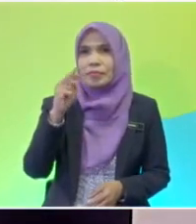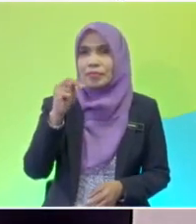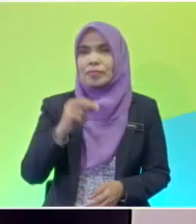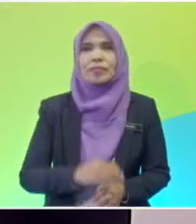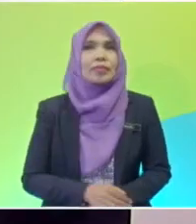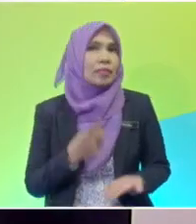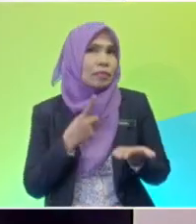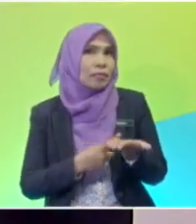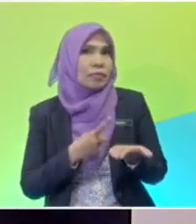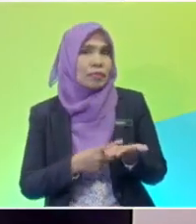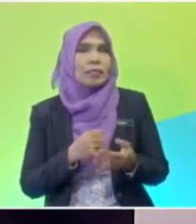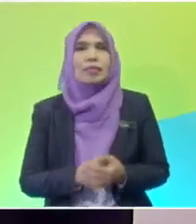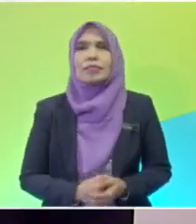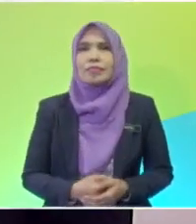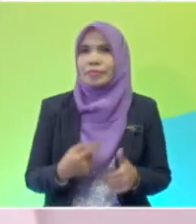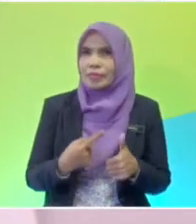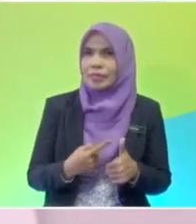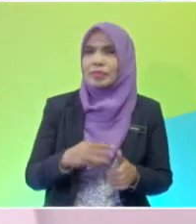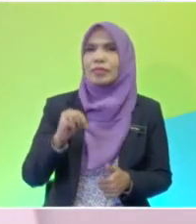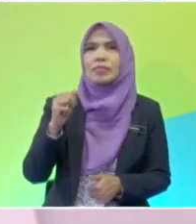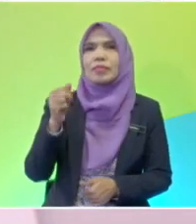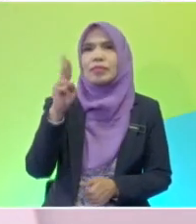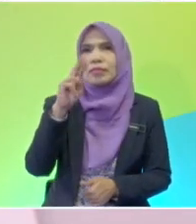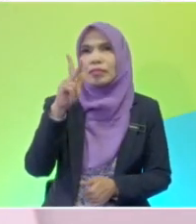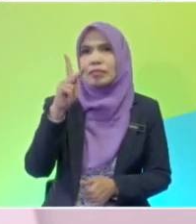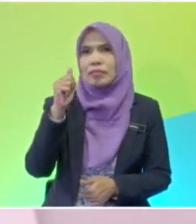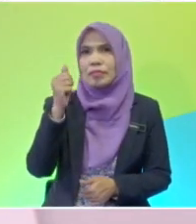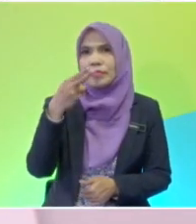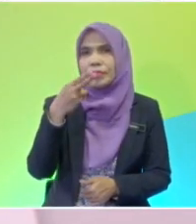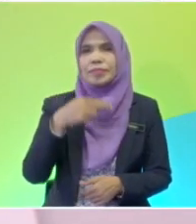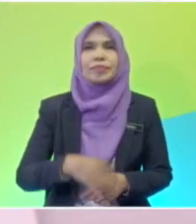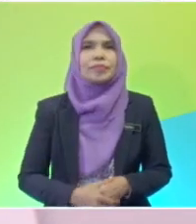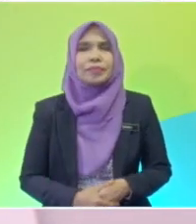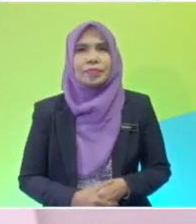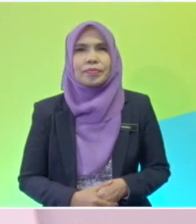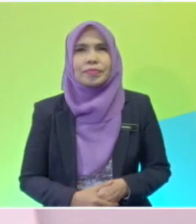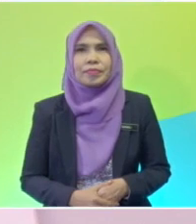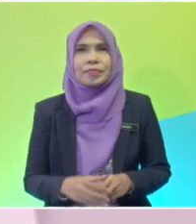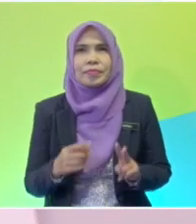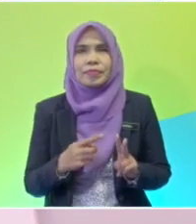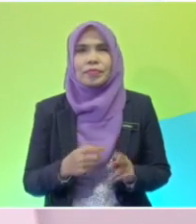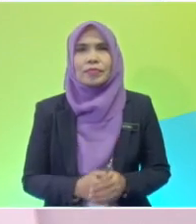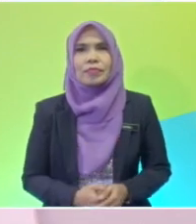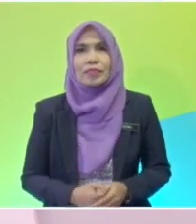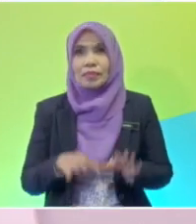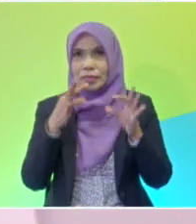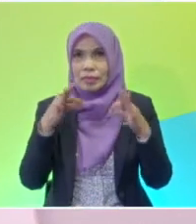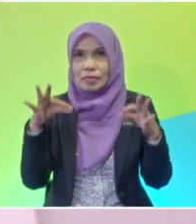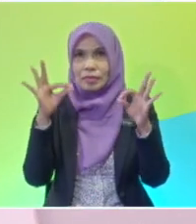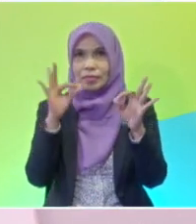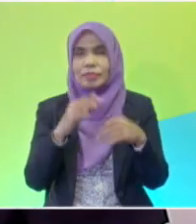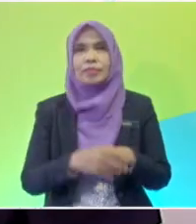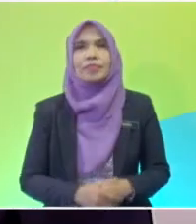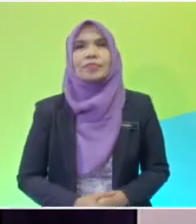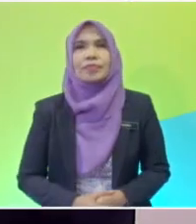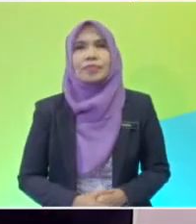markah peneliti dan juga dengan ee daripada eee sempak-sembanglah berbuah yang bertanya